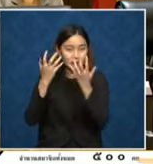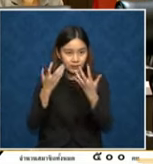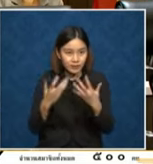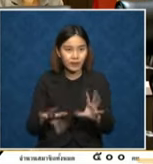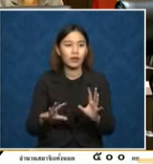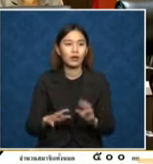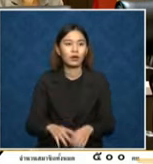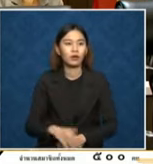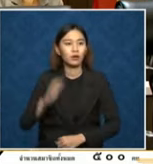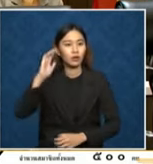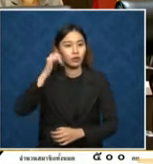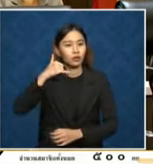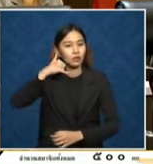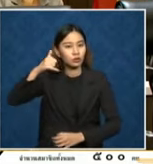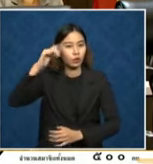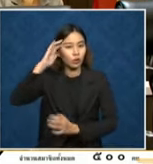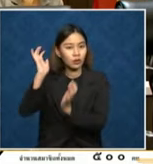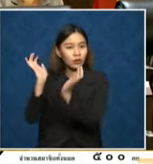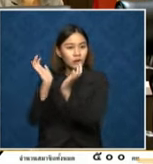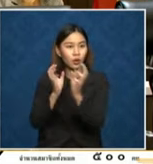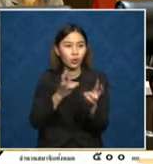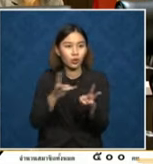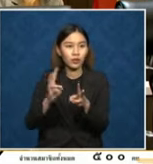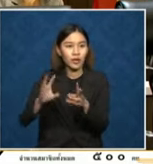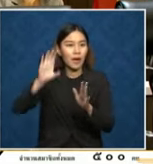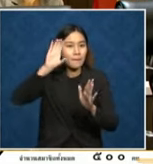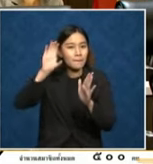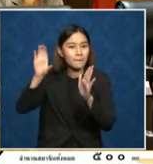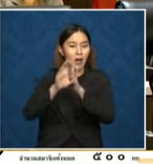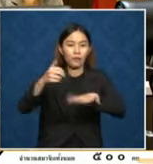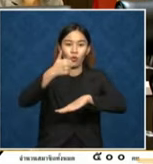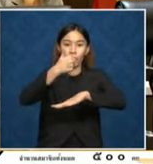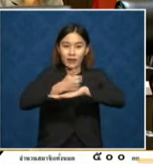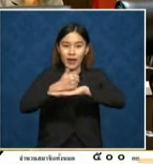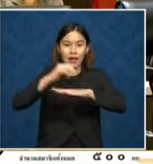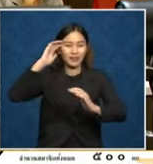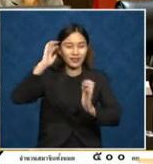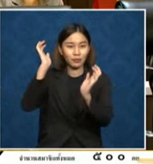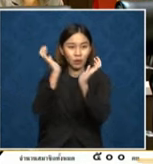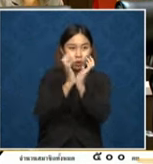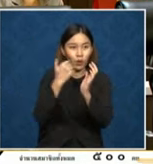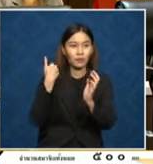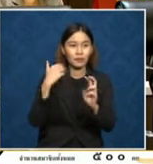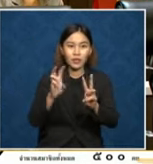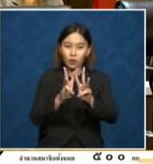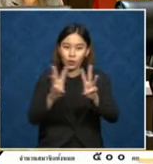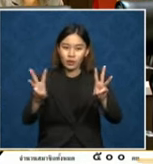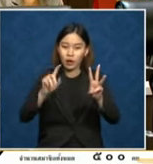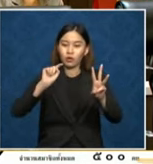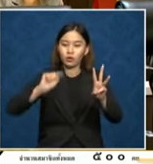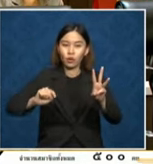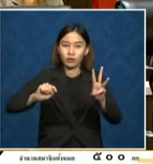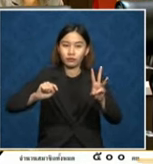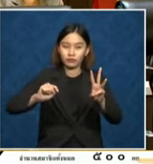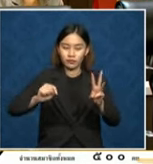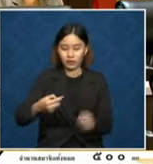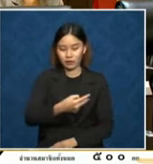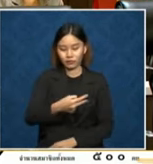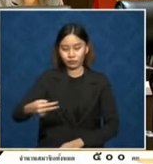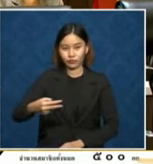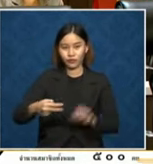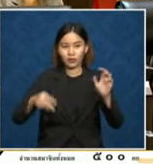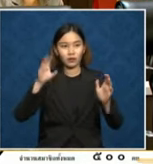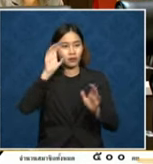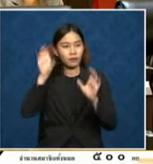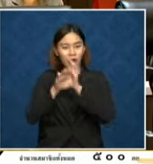พี่น้องประชาชนจะโทรแจ้งความเขาก็จะใช้รูปของท่านผบ.ตร.เนี่ยครับแล้วก็มีลิงก์ที่กดอยู่ด้านใต้โดย